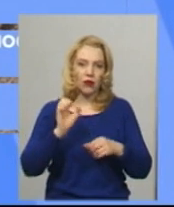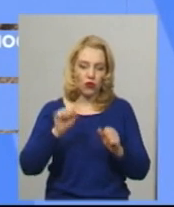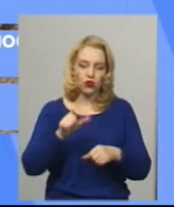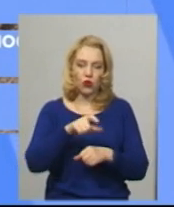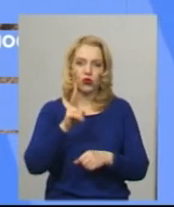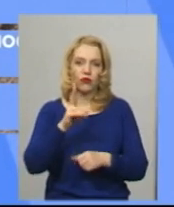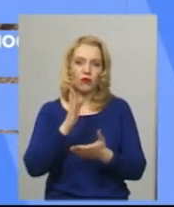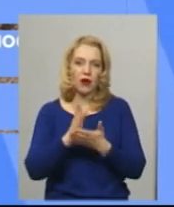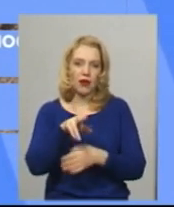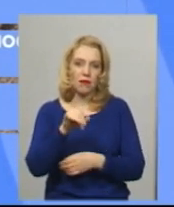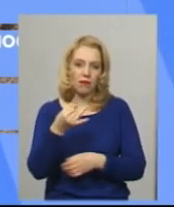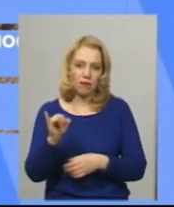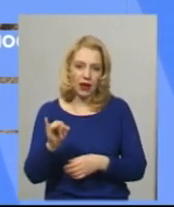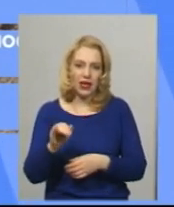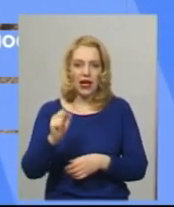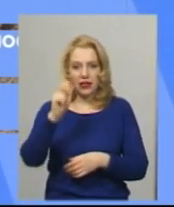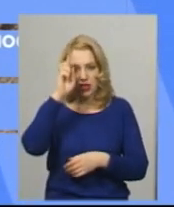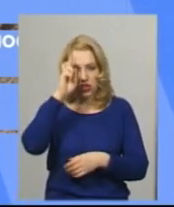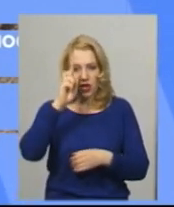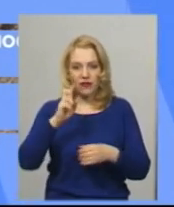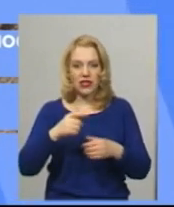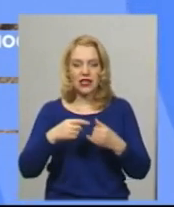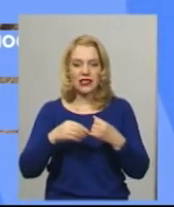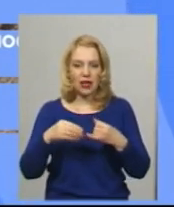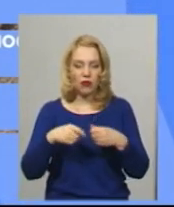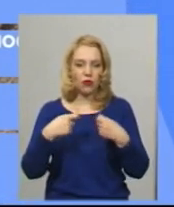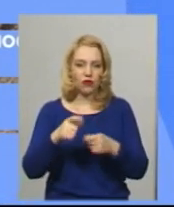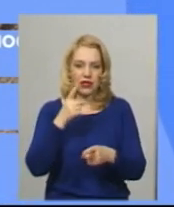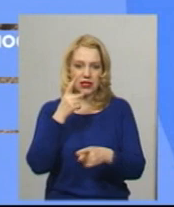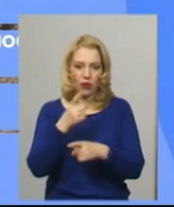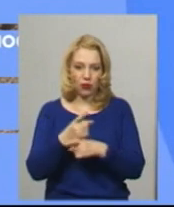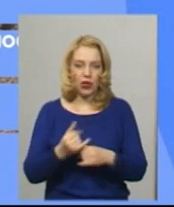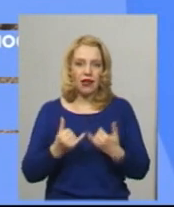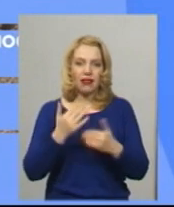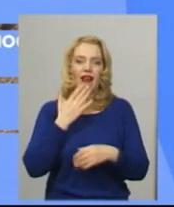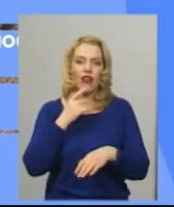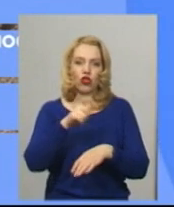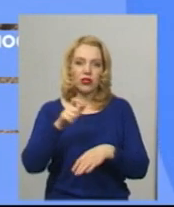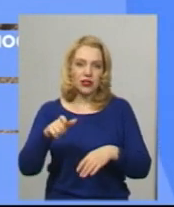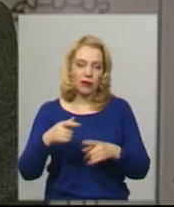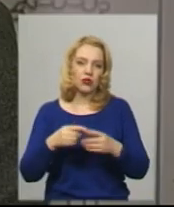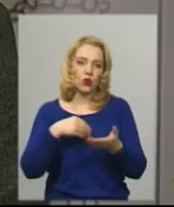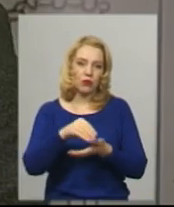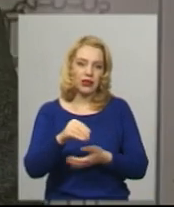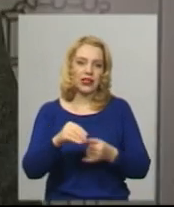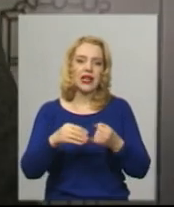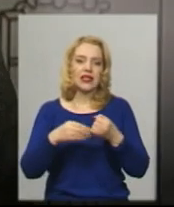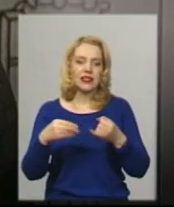державні і комунальні землі продавати заборонено. Для іноземців купівля землі буде можливою після проведення референдуму.